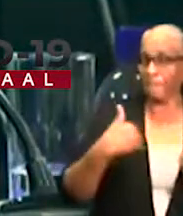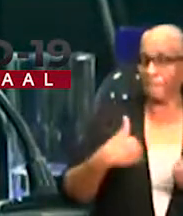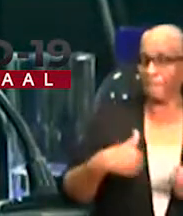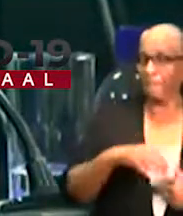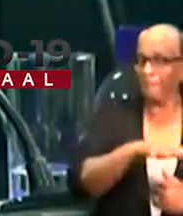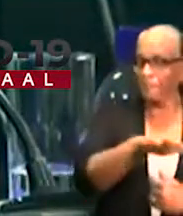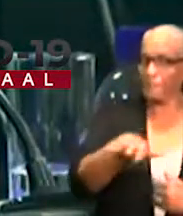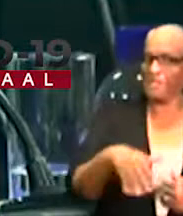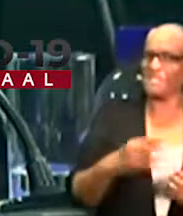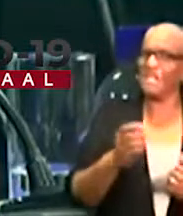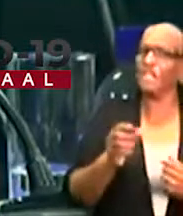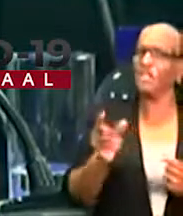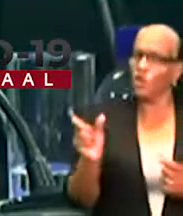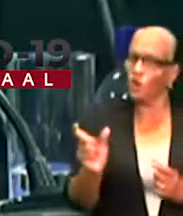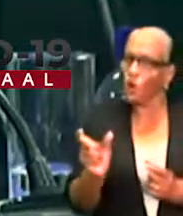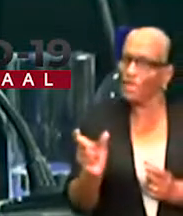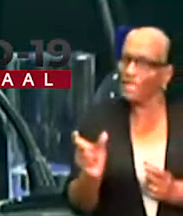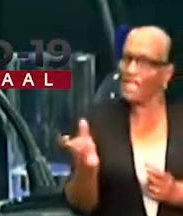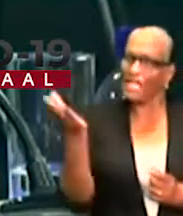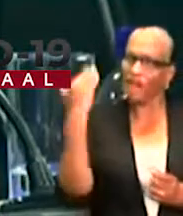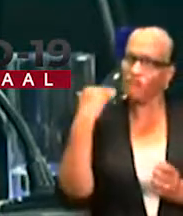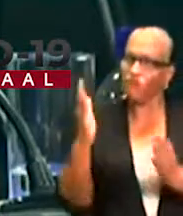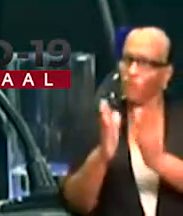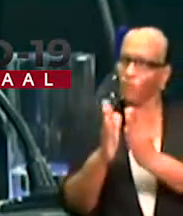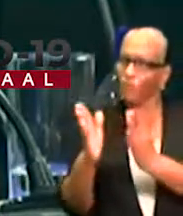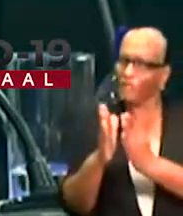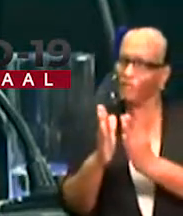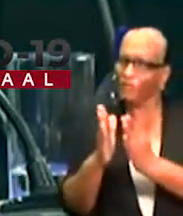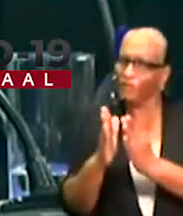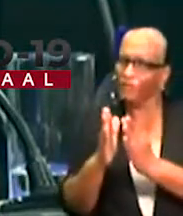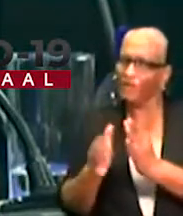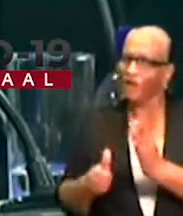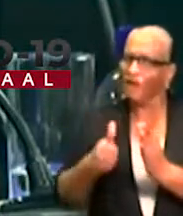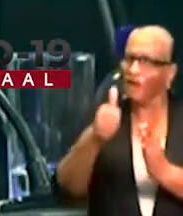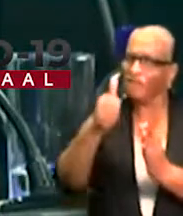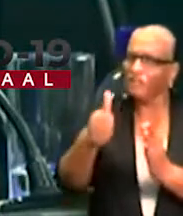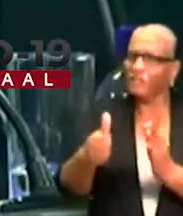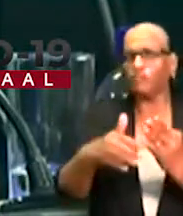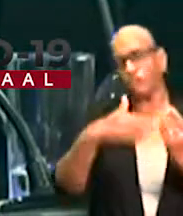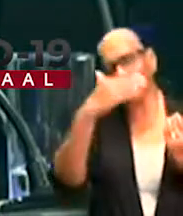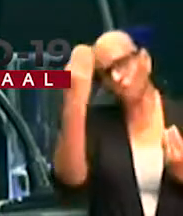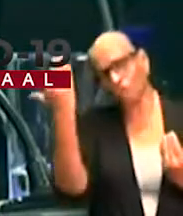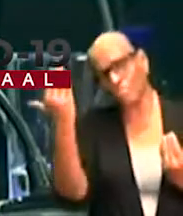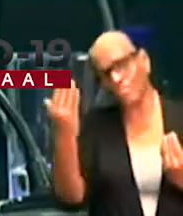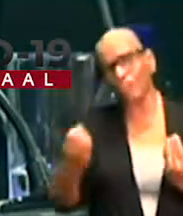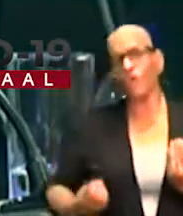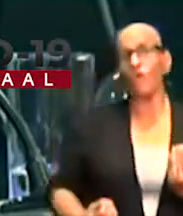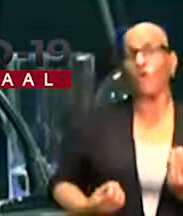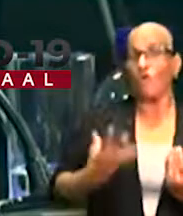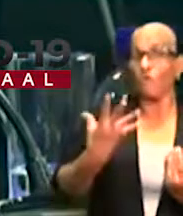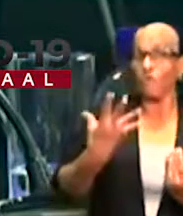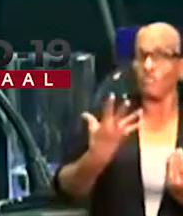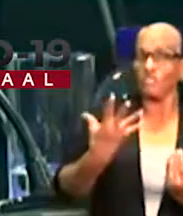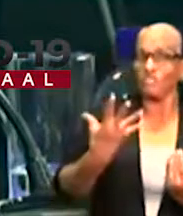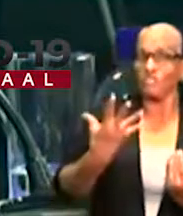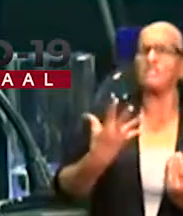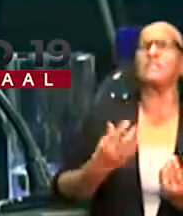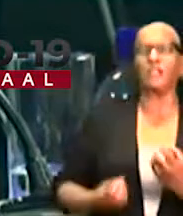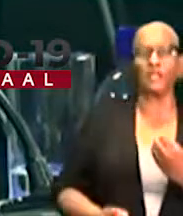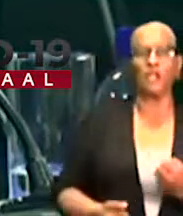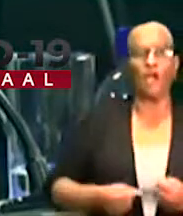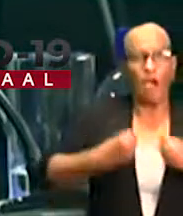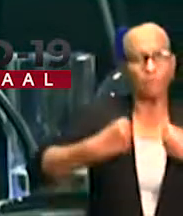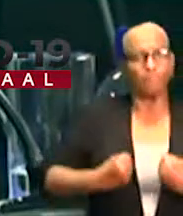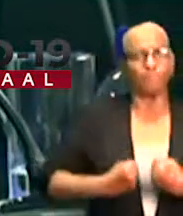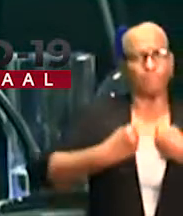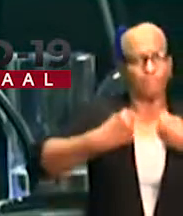En een deel heeft afgelopen periode als gevolg van een natuurlijke infectie een vorm van immuniteit kunnen opbouwen.